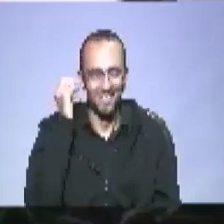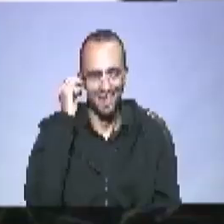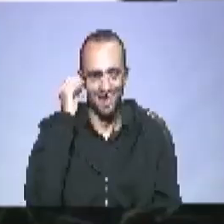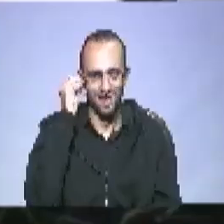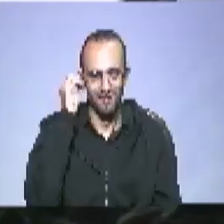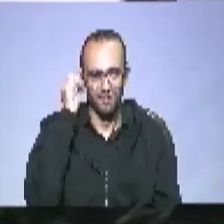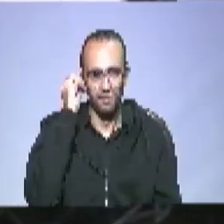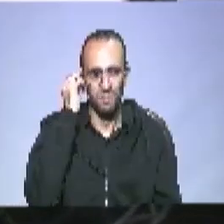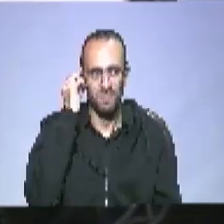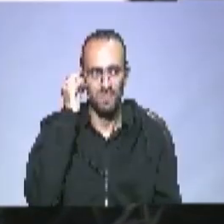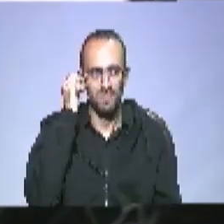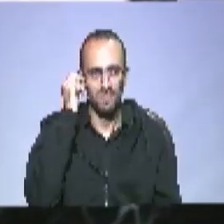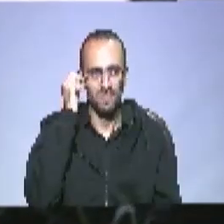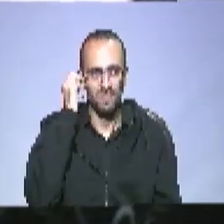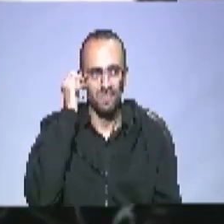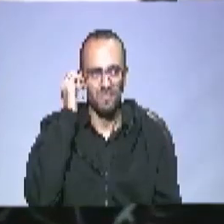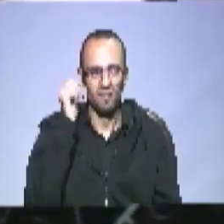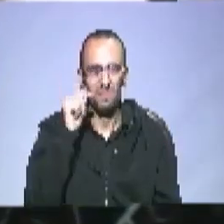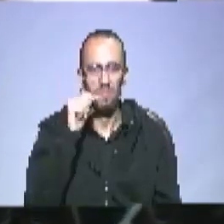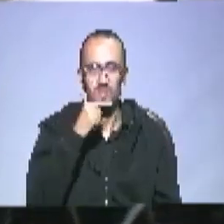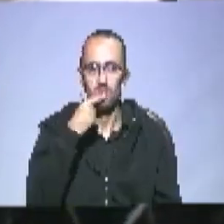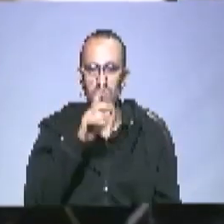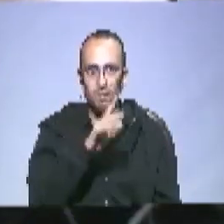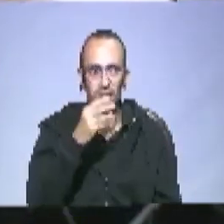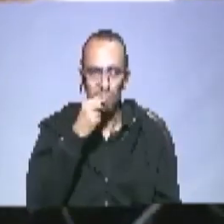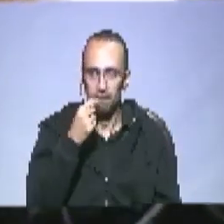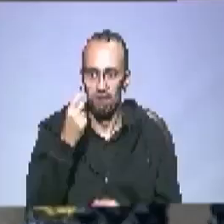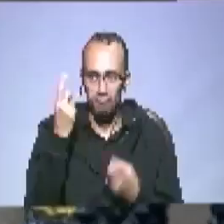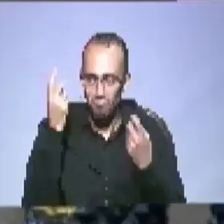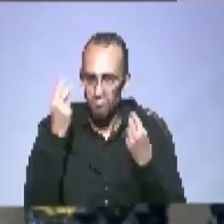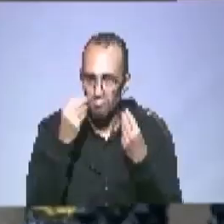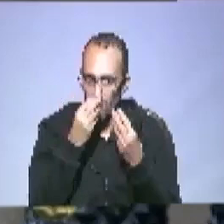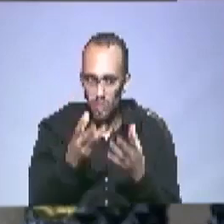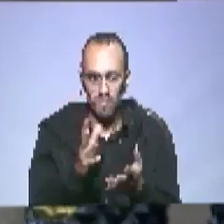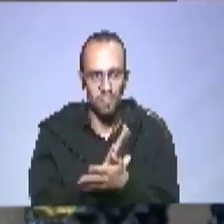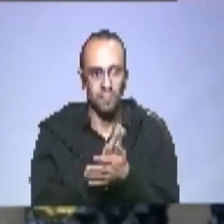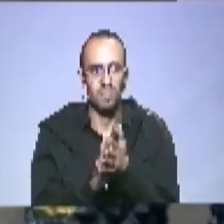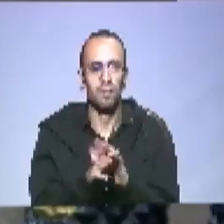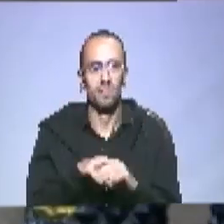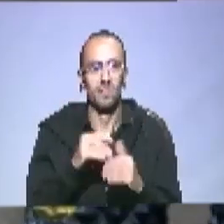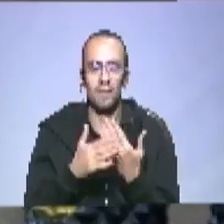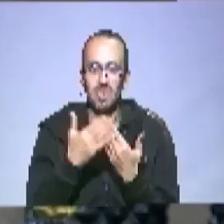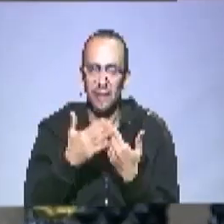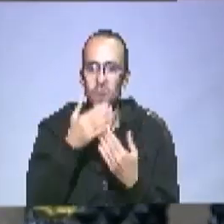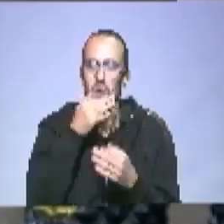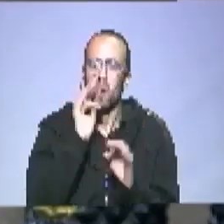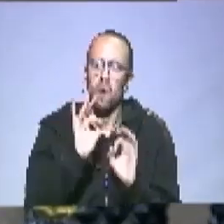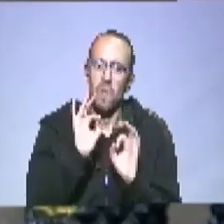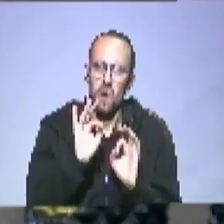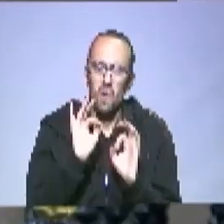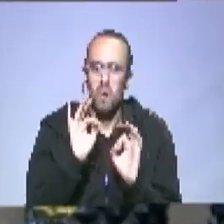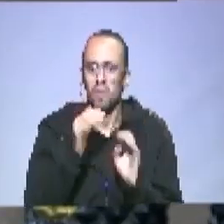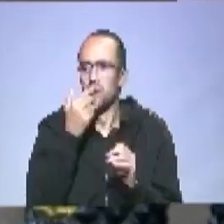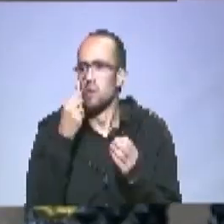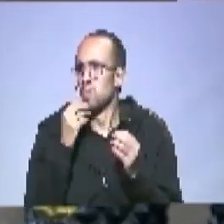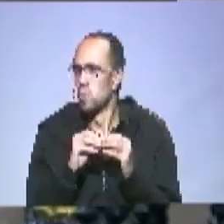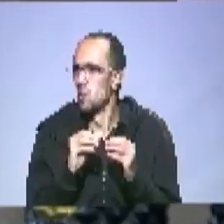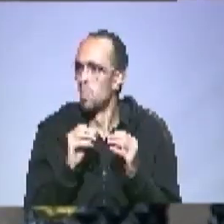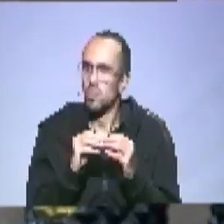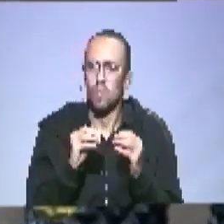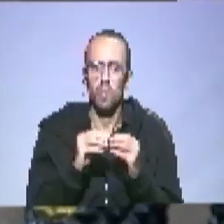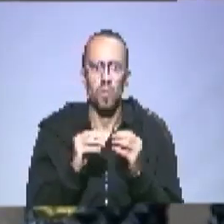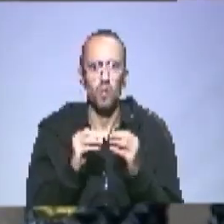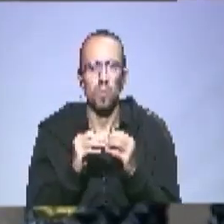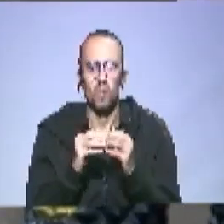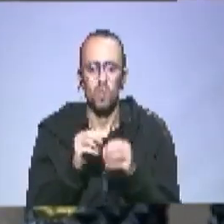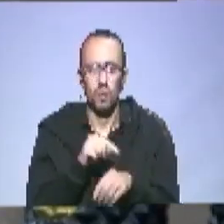تسلم ايدك يا شيف، ابدعت زي ما كنت بقول من شوية، بتدي للناس افكار جديدة ومختلفة، وان احنا ما نبقاش كده محتارين في الصوم نعمل ايه في